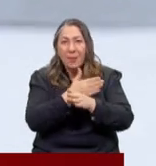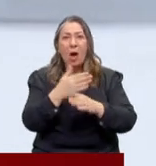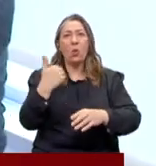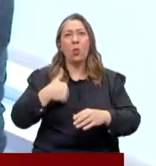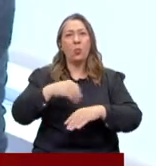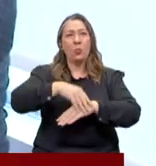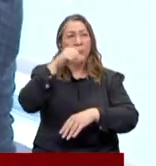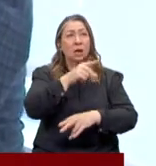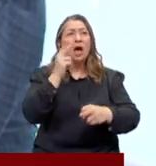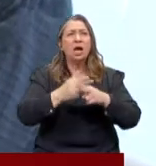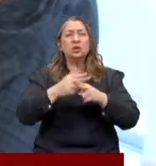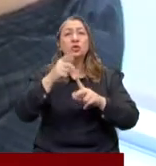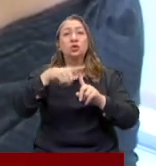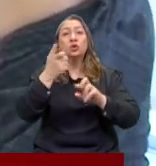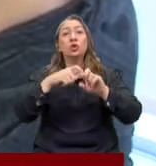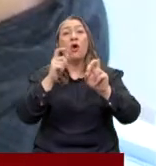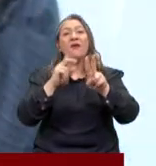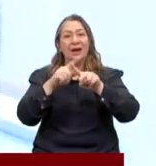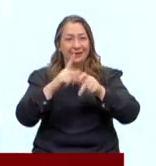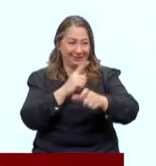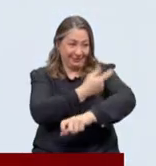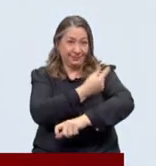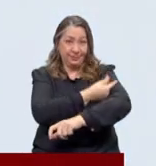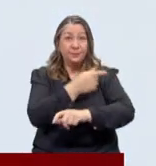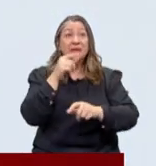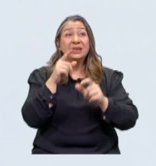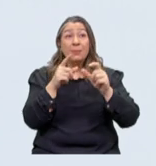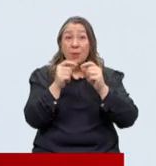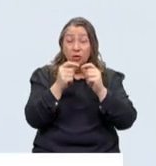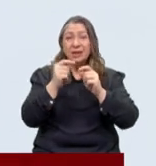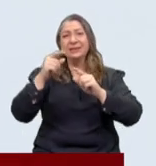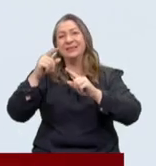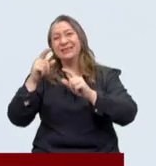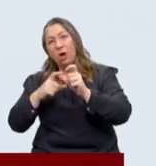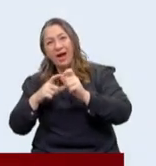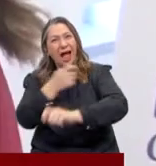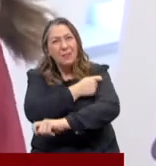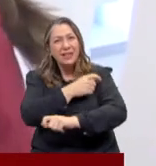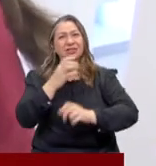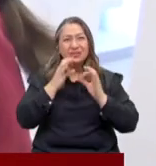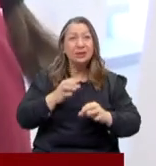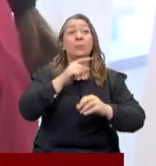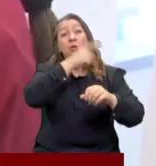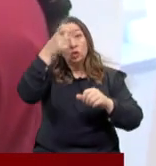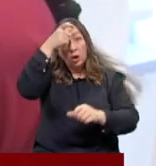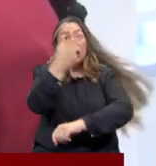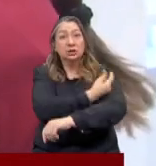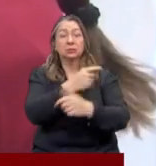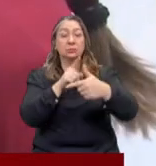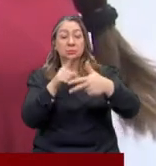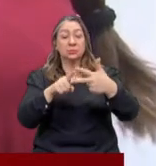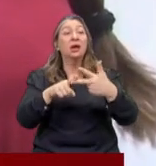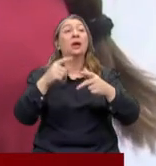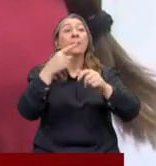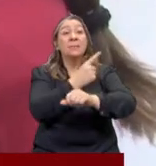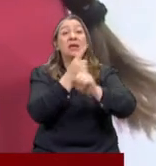için acil kullanım onayı verdi. BioNTech ve Sinovac gibi TÜRKOVAK aşısı da vurulabiliyor isteyen. Ancak Türk Tabipler Birliği aşının faz 1, faz